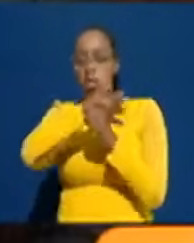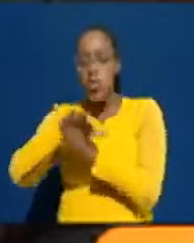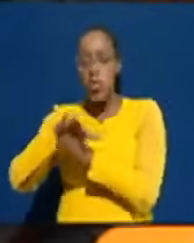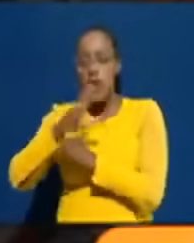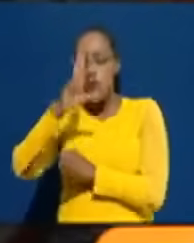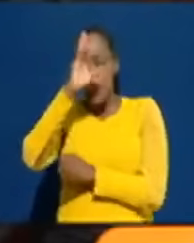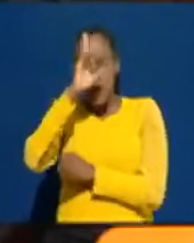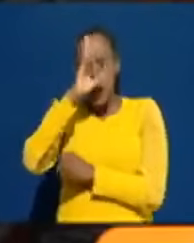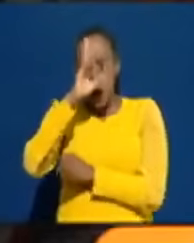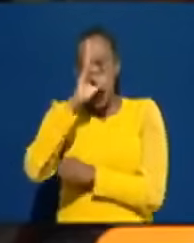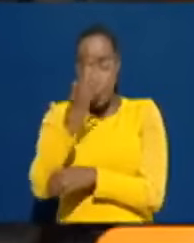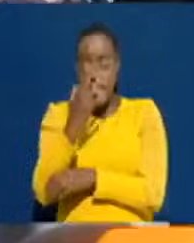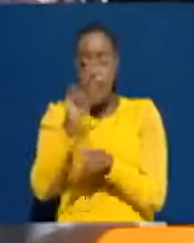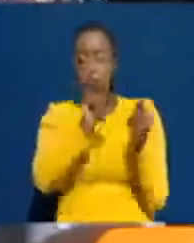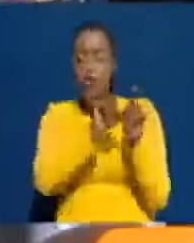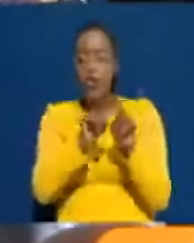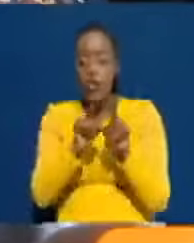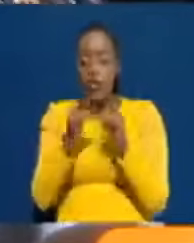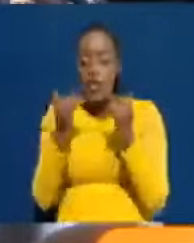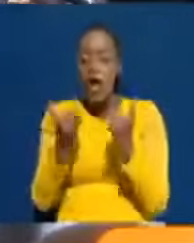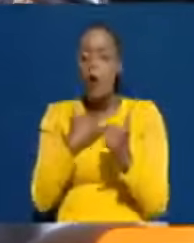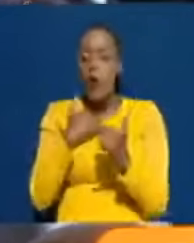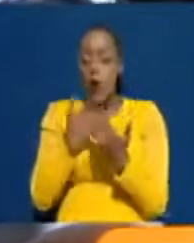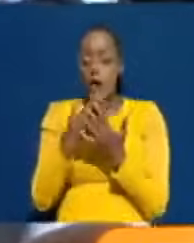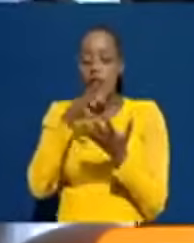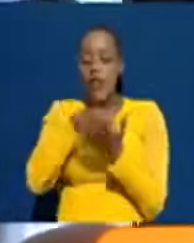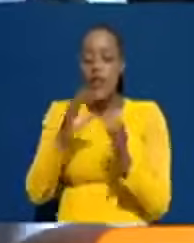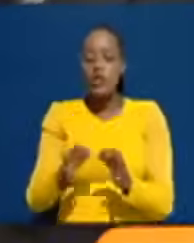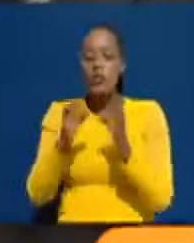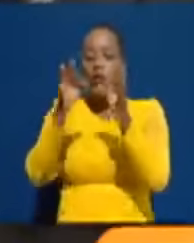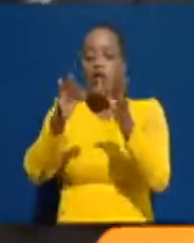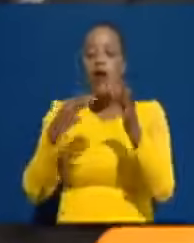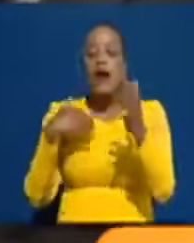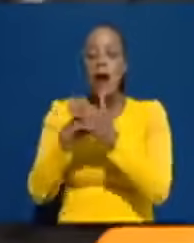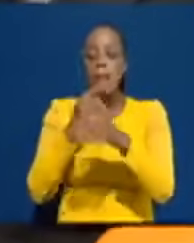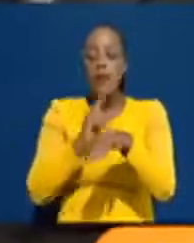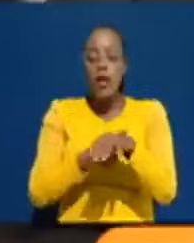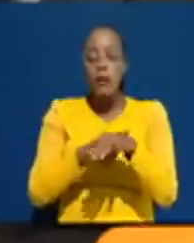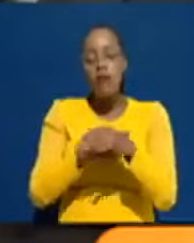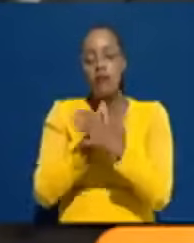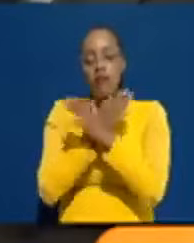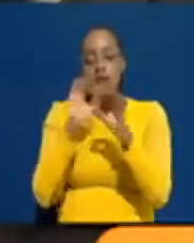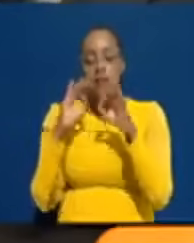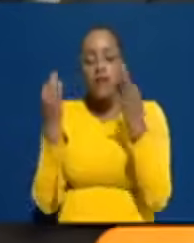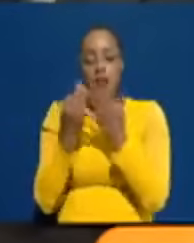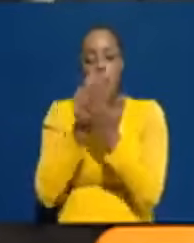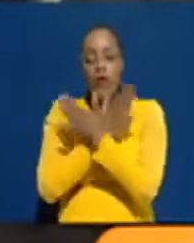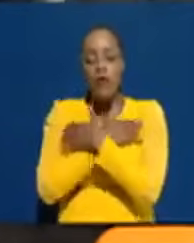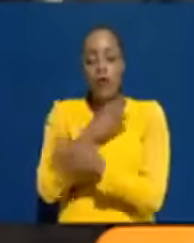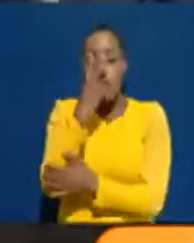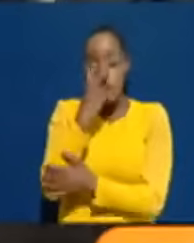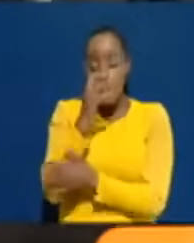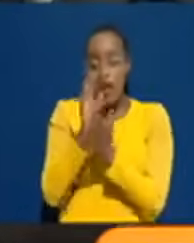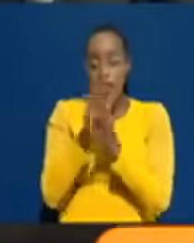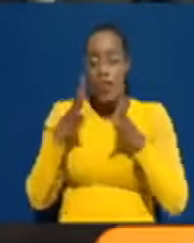wa polisi, huku wakitaka kesi hiyo kuahirishwa hadi pale jamaa na marafiki wa washukiwa pamoja na